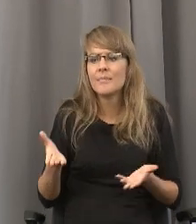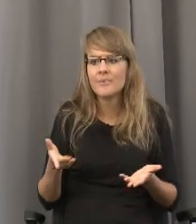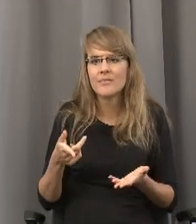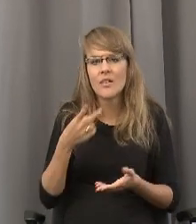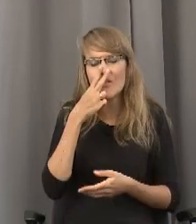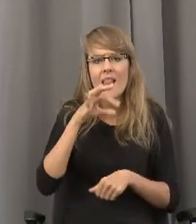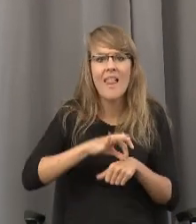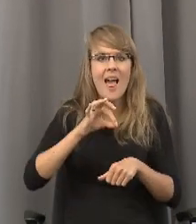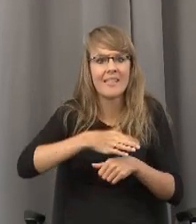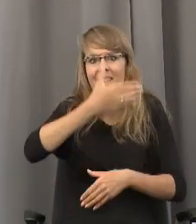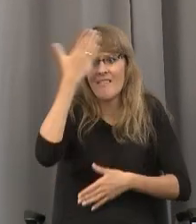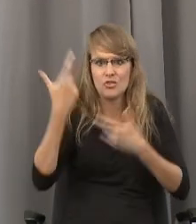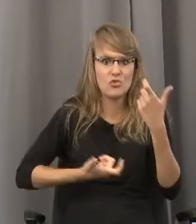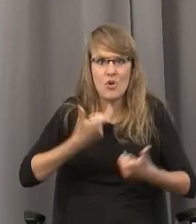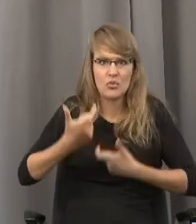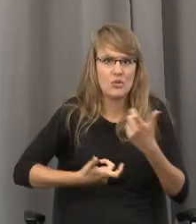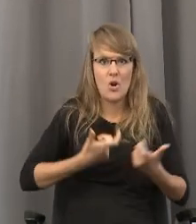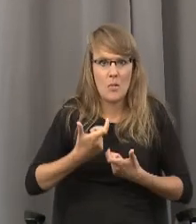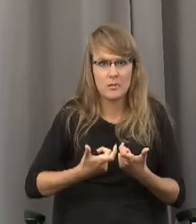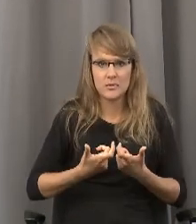bezradności lekarza wobec